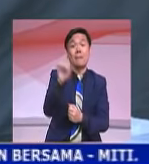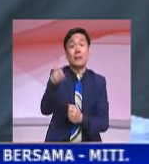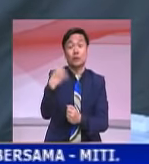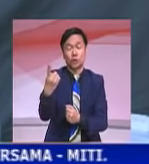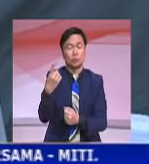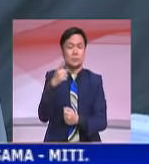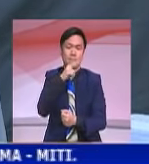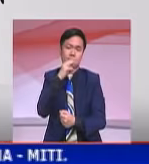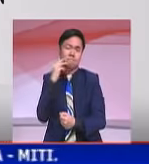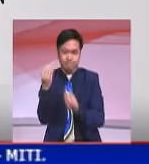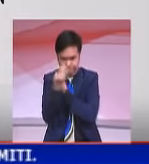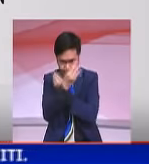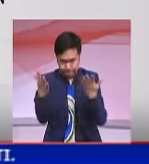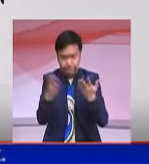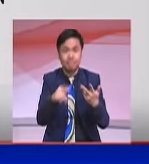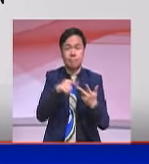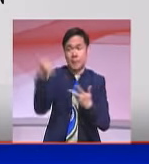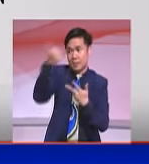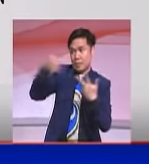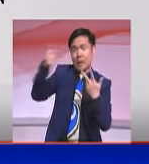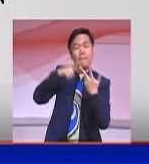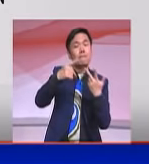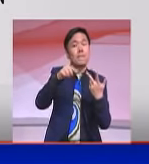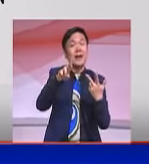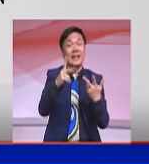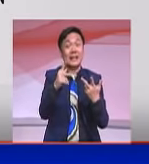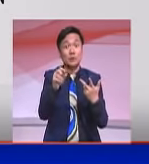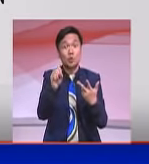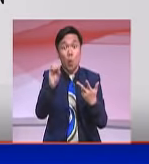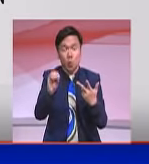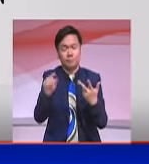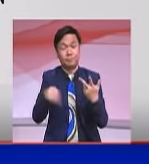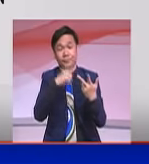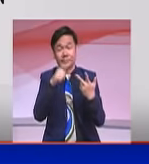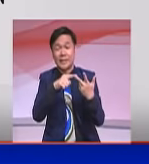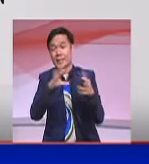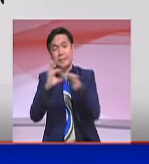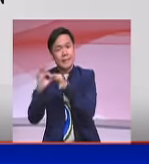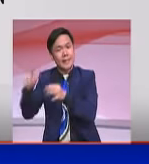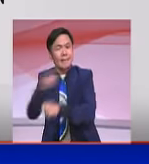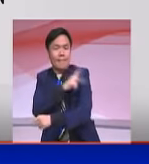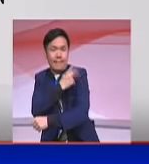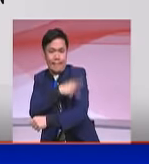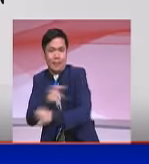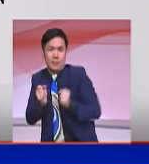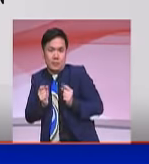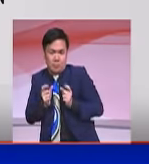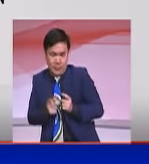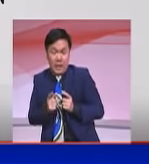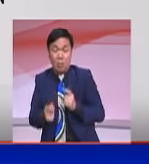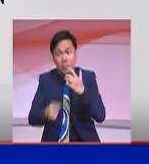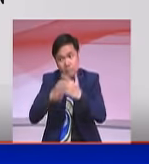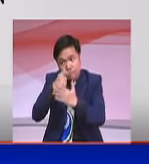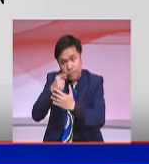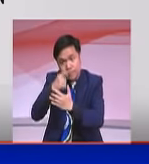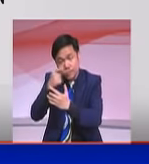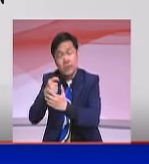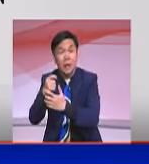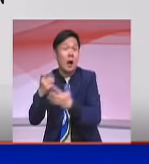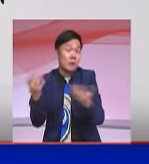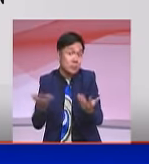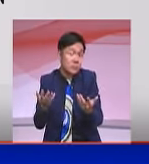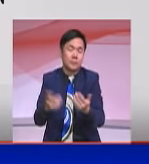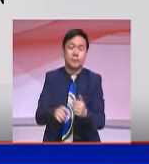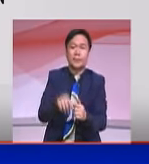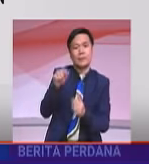Menteri. Pertubuhan Keselamatan Sosial Perkeso dengan kerjasama klinik swasta yang menjalankan ujian saringan akan